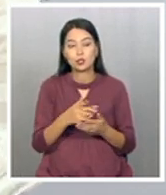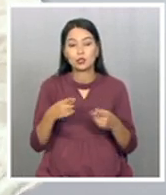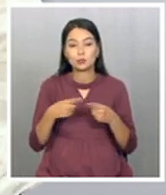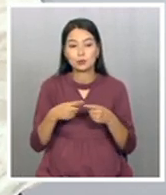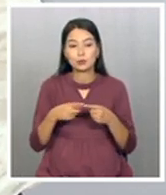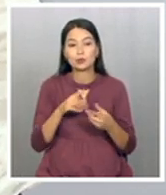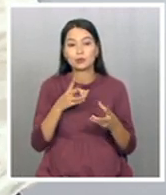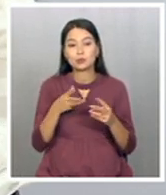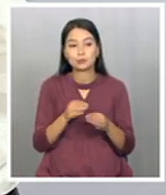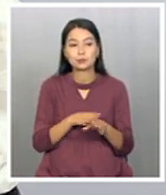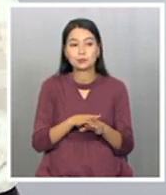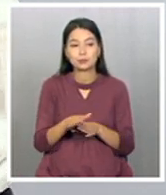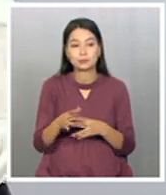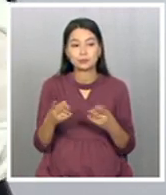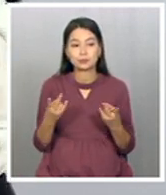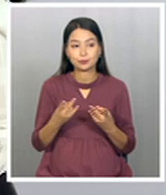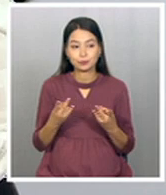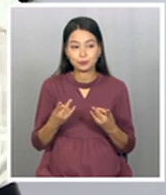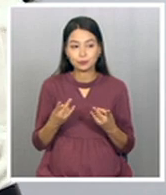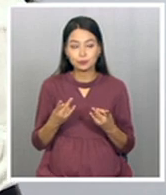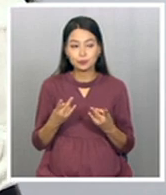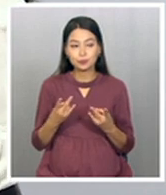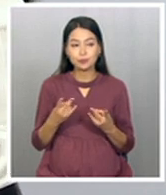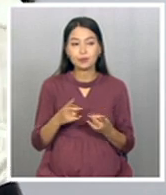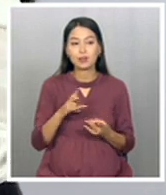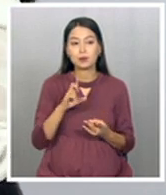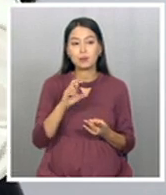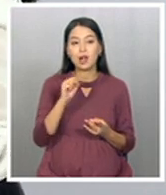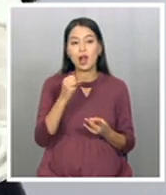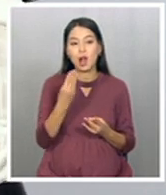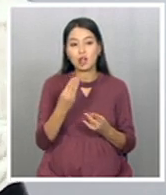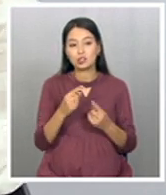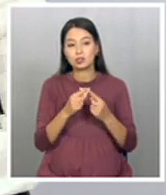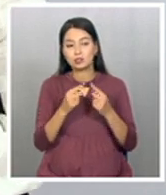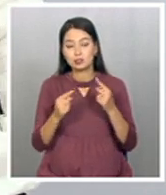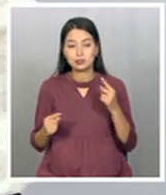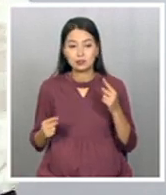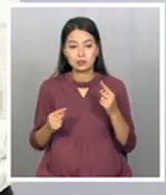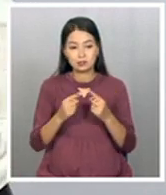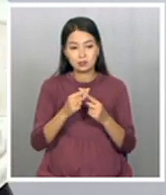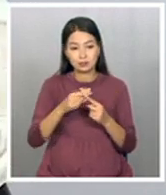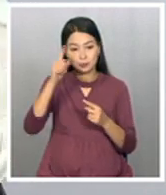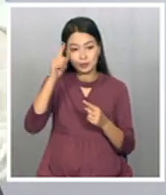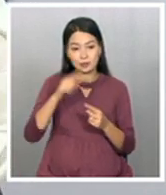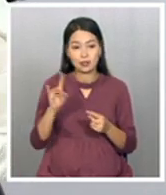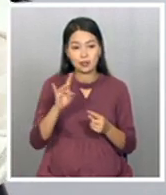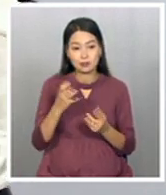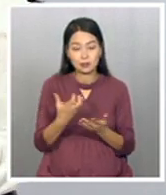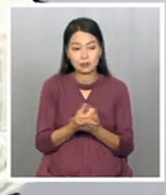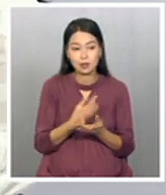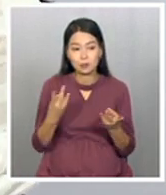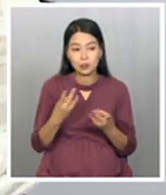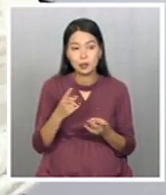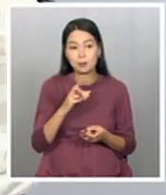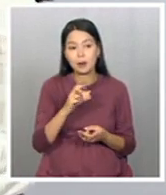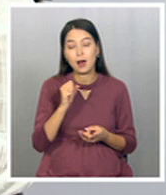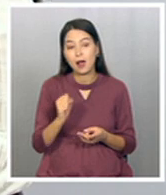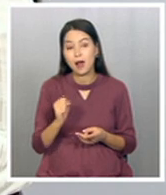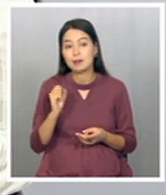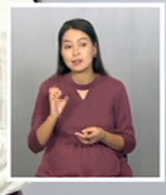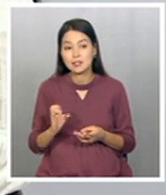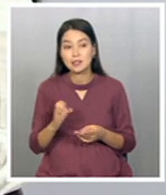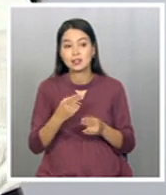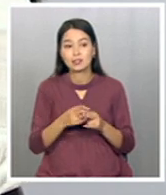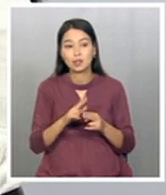арқылы өтетін табу керек. Екінші, B, H бейіктігін табу керек. Үшінші, B, A, C, яғни